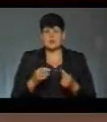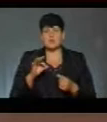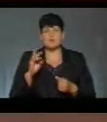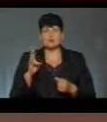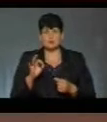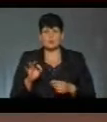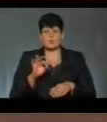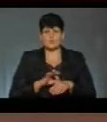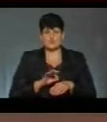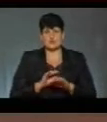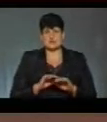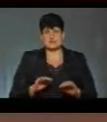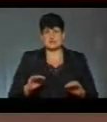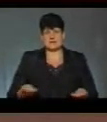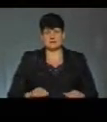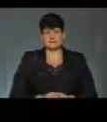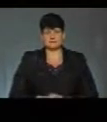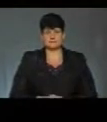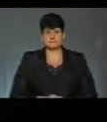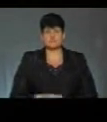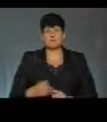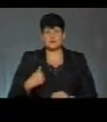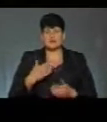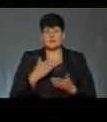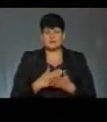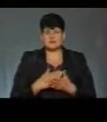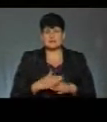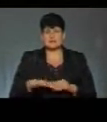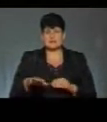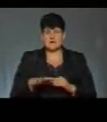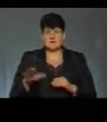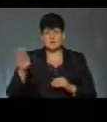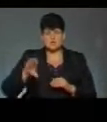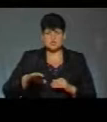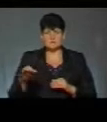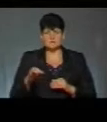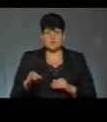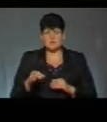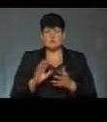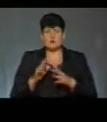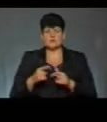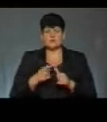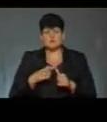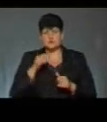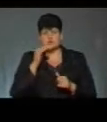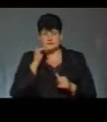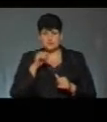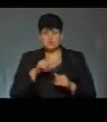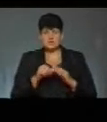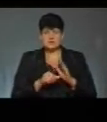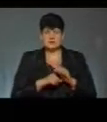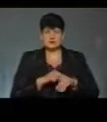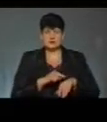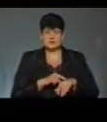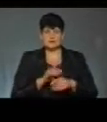про це Богдана Сарабун розповість. Ми знаходимося на набережні Тернопільського ставу у парку імені Тараса Шевченка. Тут з 16-ї